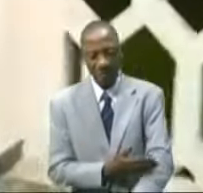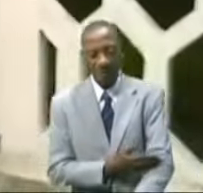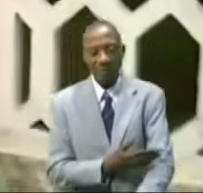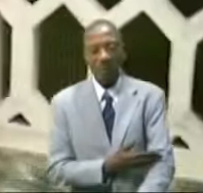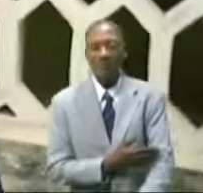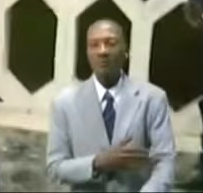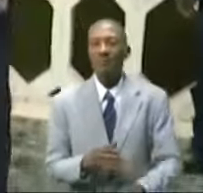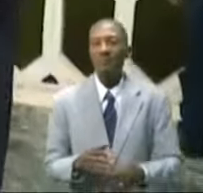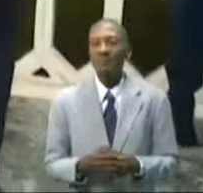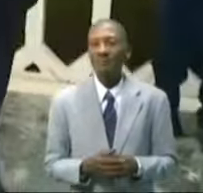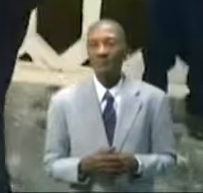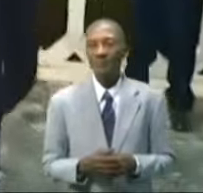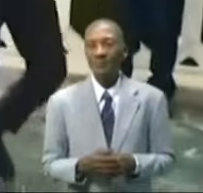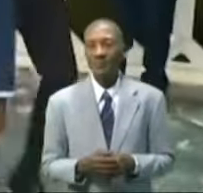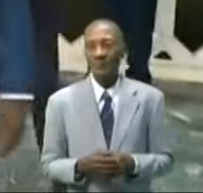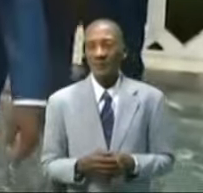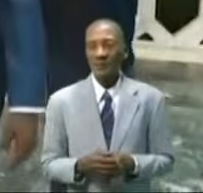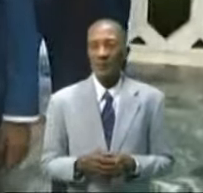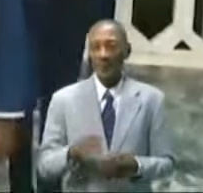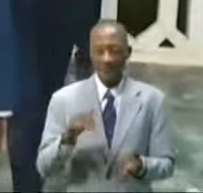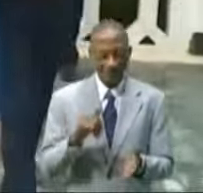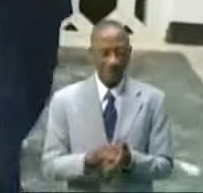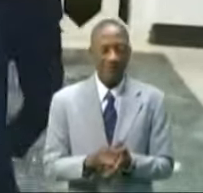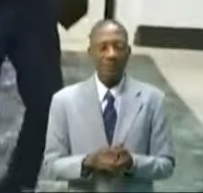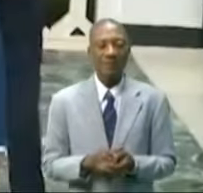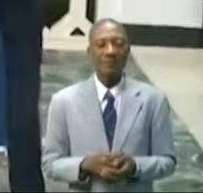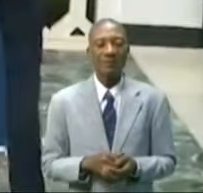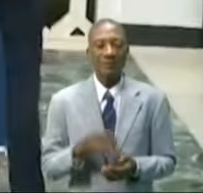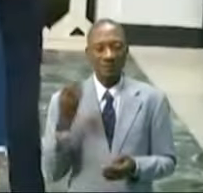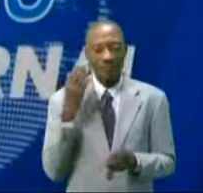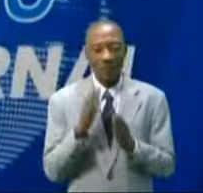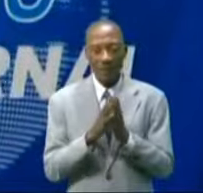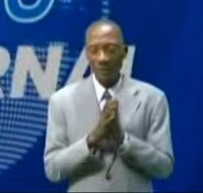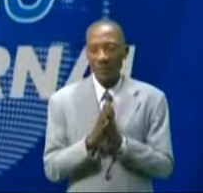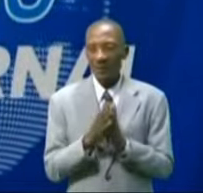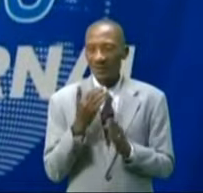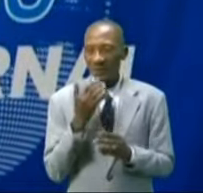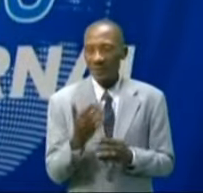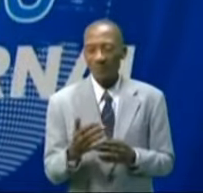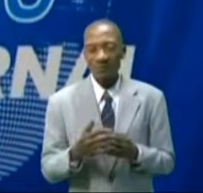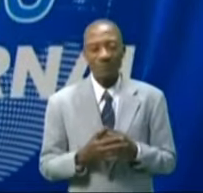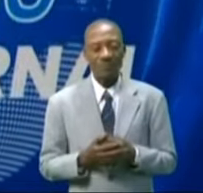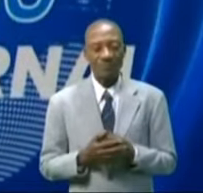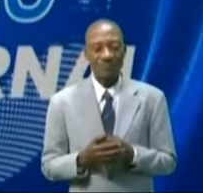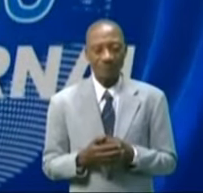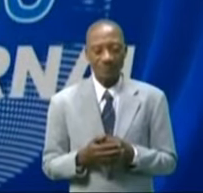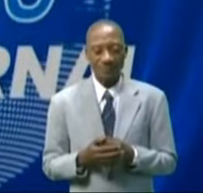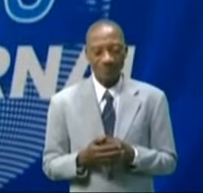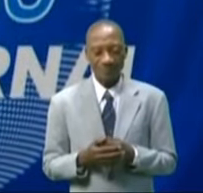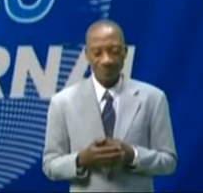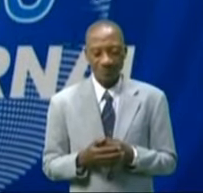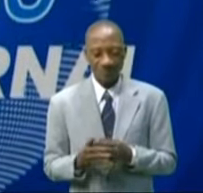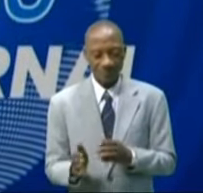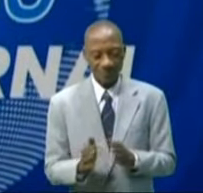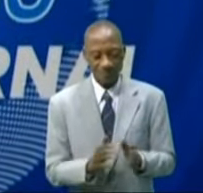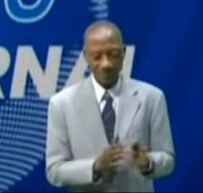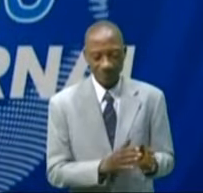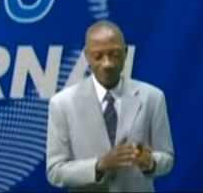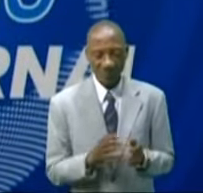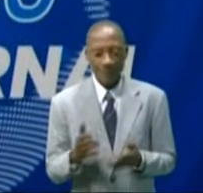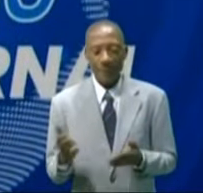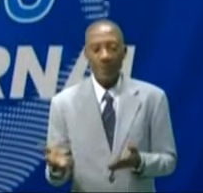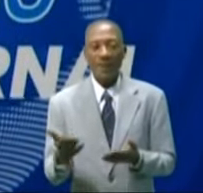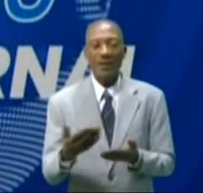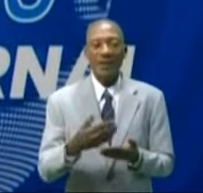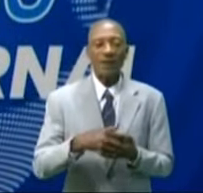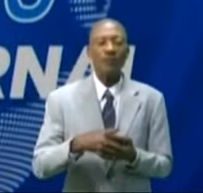termes d'héritage que le président voudrait laisser à notre pays. Retour sur cette primaire qui a conduit à la désignation